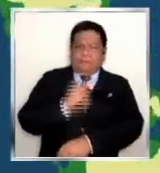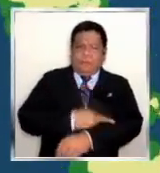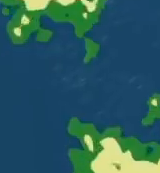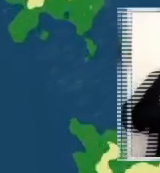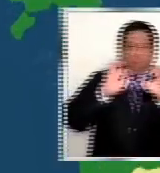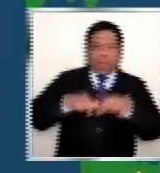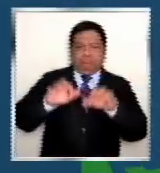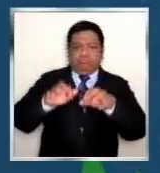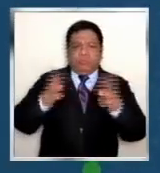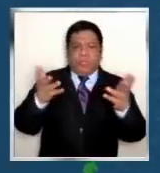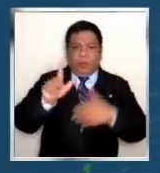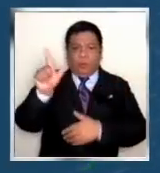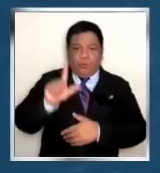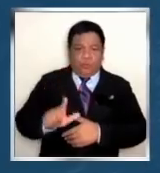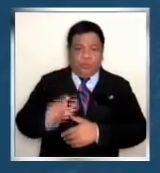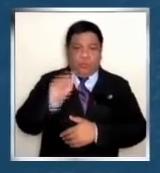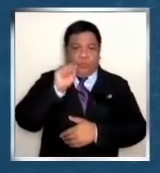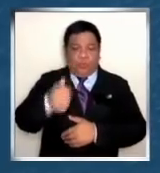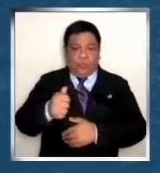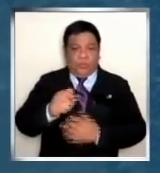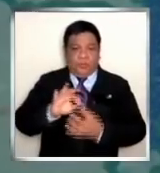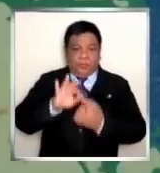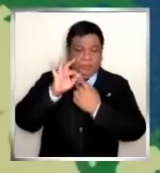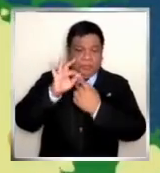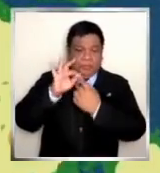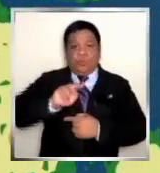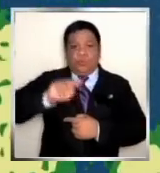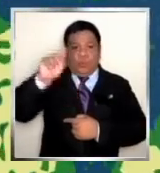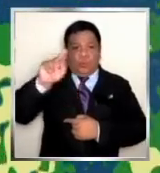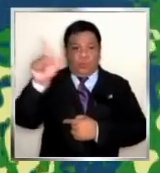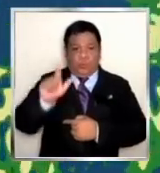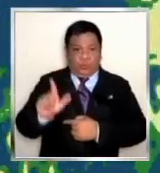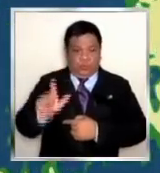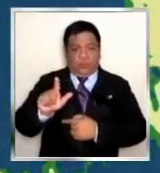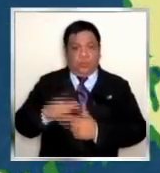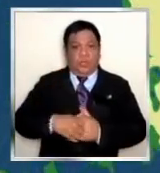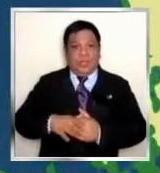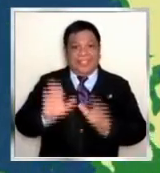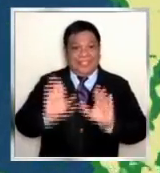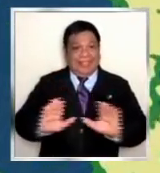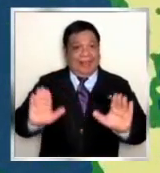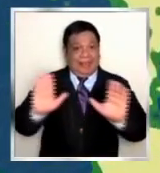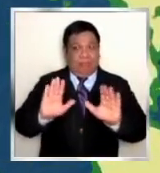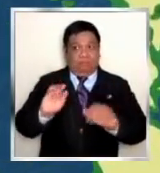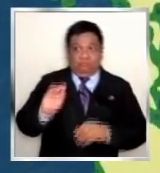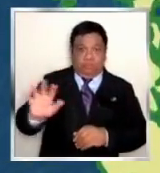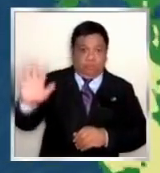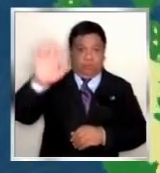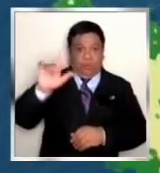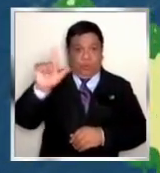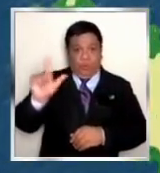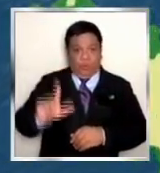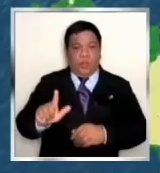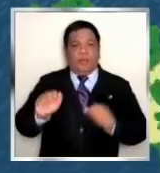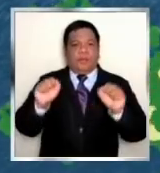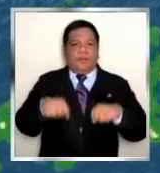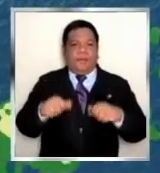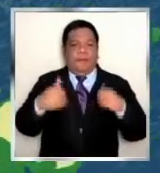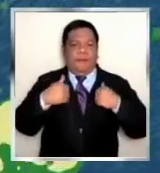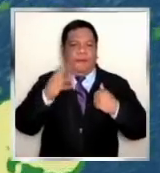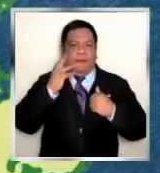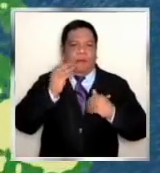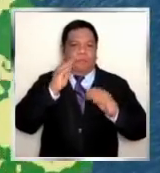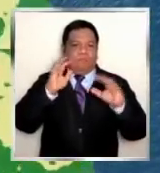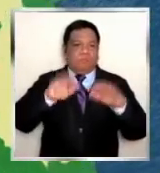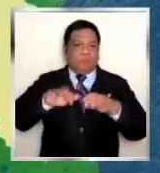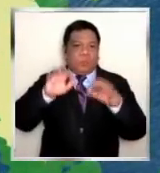na dyan sa may northern Luzon. Sa Linggo, posibleng buong Luzon na po mga kapuso ang makakaranas ng mga pagulan dulot pa rin ng